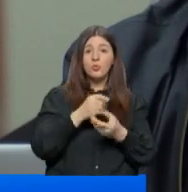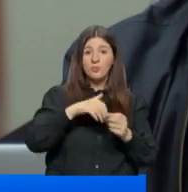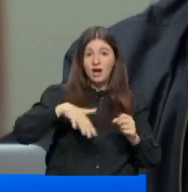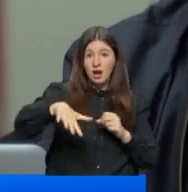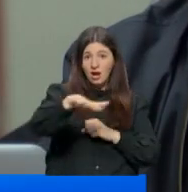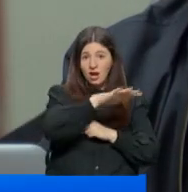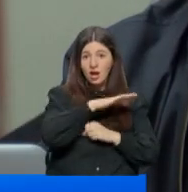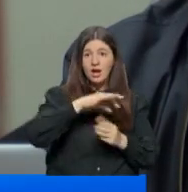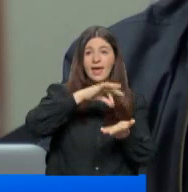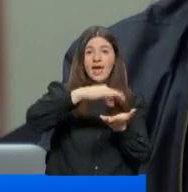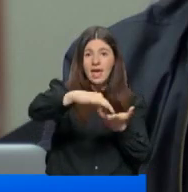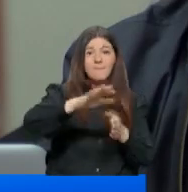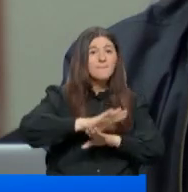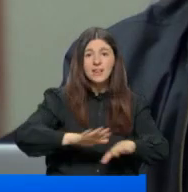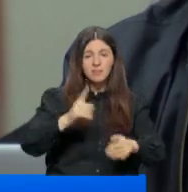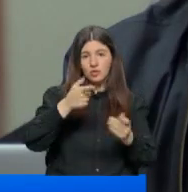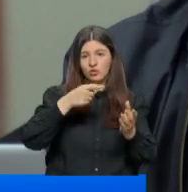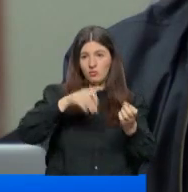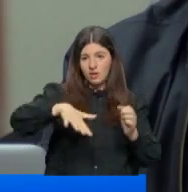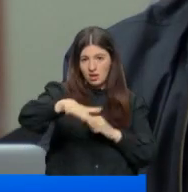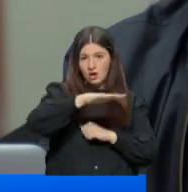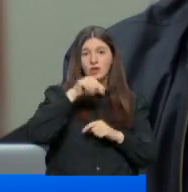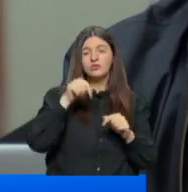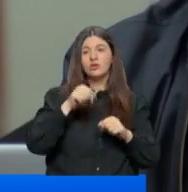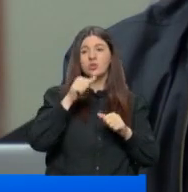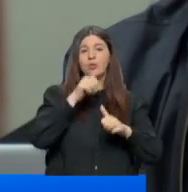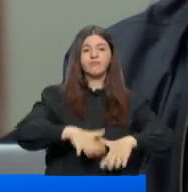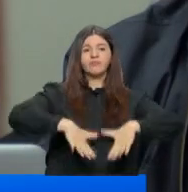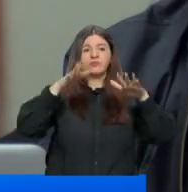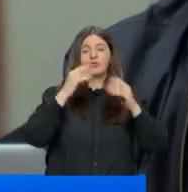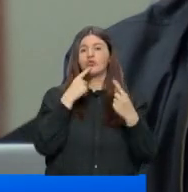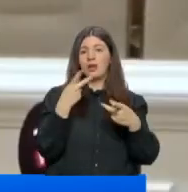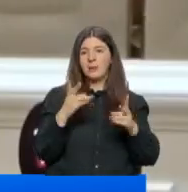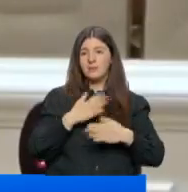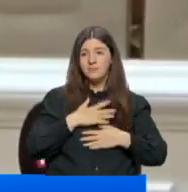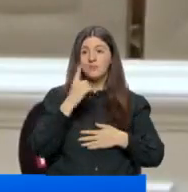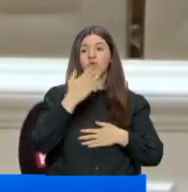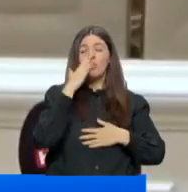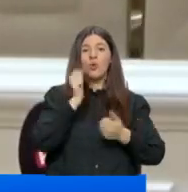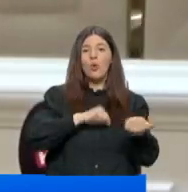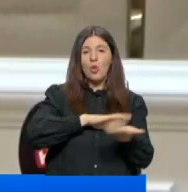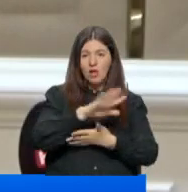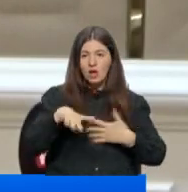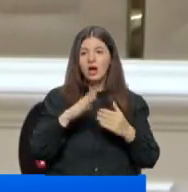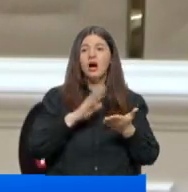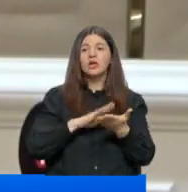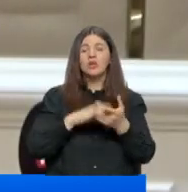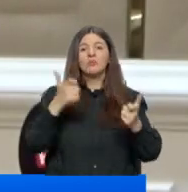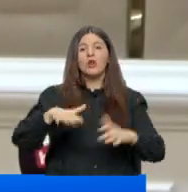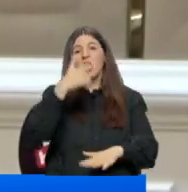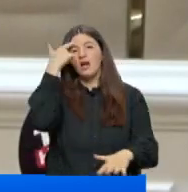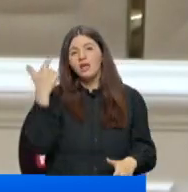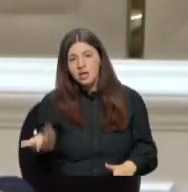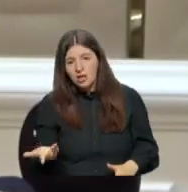arazinin, ekili bir arazinin şu anda sular altında olduğunu söyleyebilirim. Bir doğal afet. Arkadaşlar, bölgenin